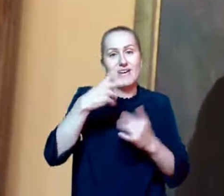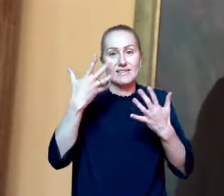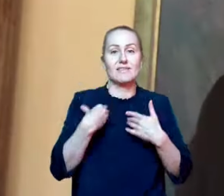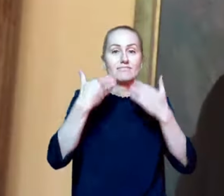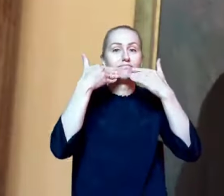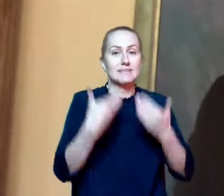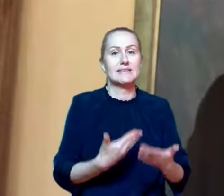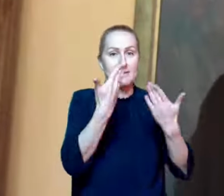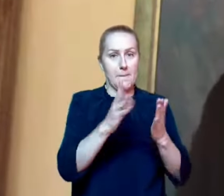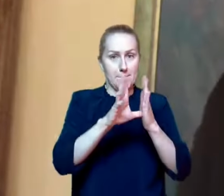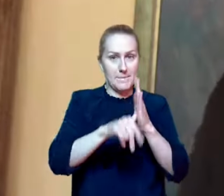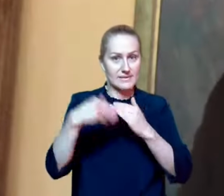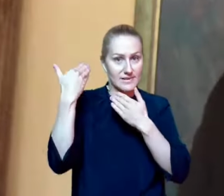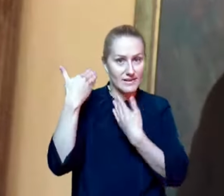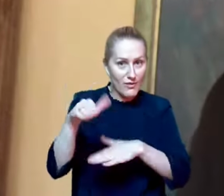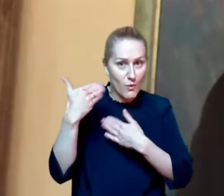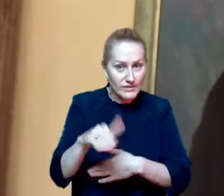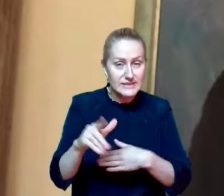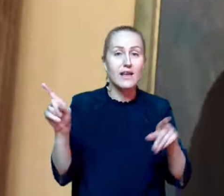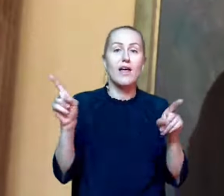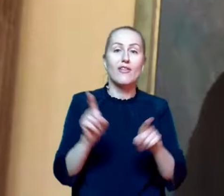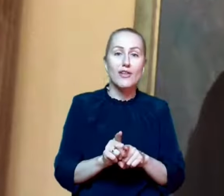miastu Katowice i